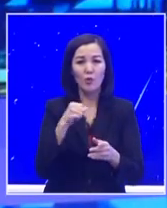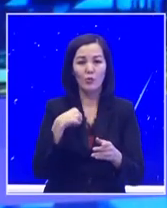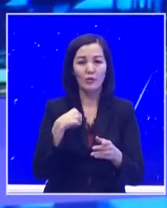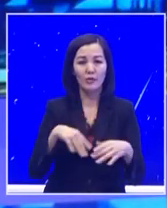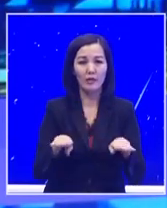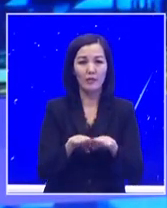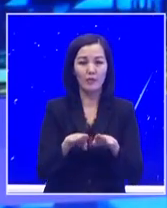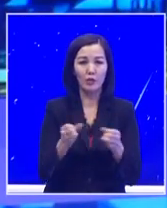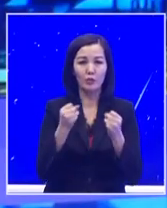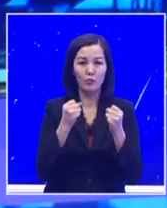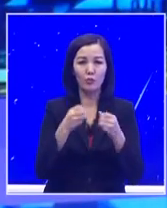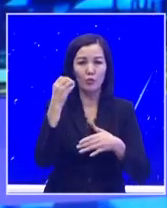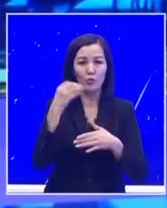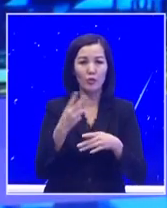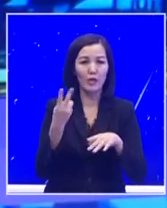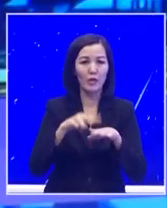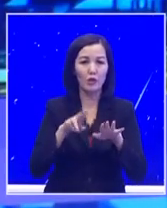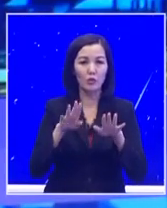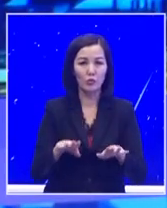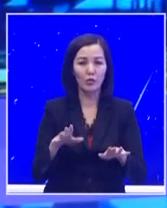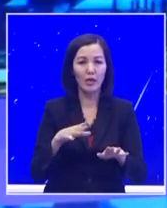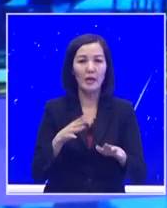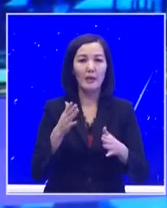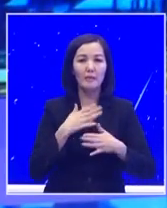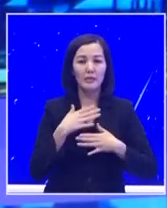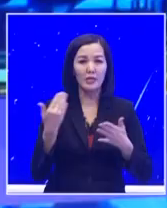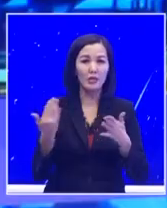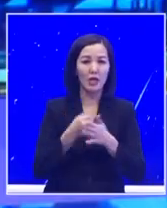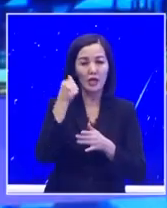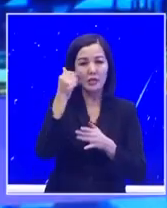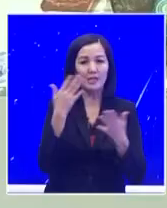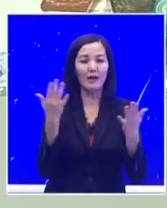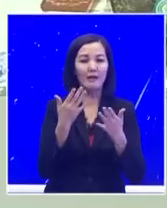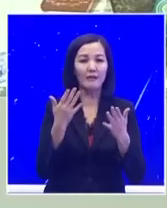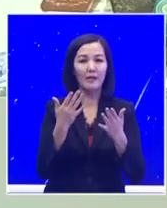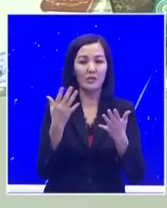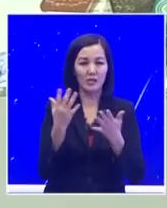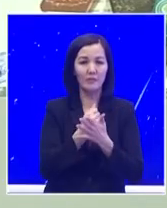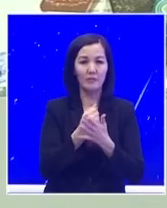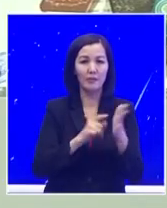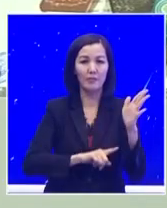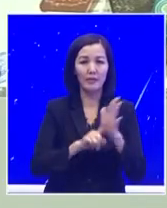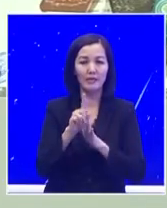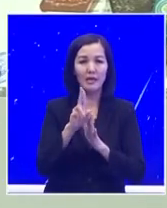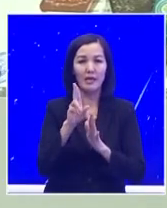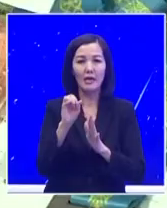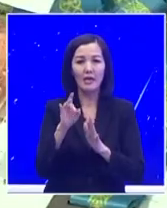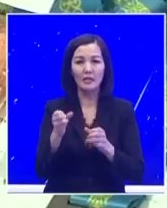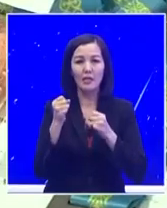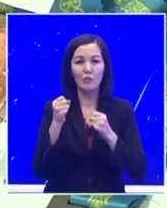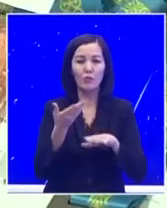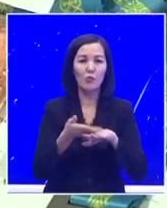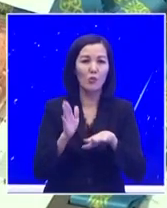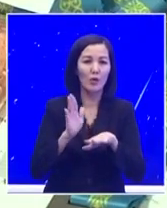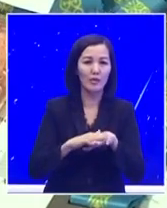спорттық орталықтар арасында екінші орыннан көрінді. Жерлестеріміз жаңа жылды да нәтижелі бастады. Қаңтар айында бокс, ауыр